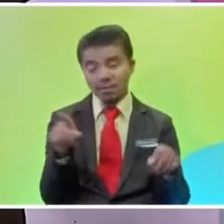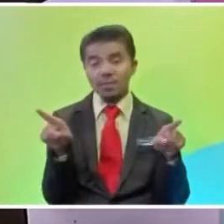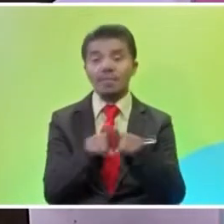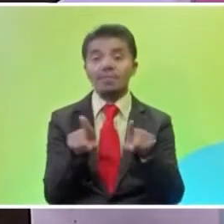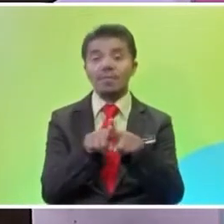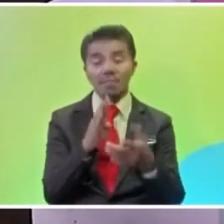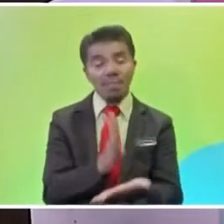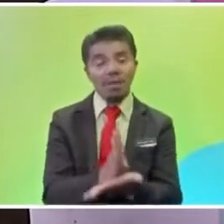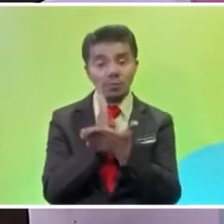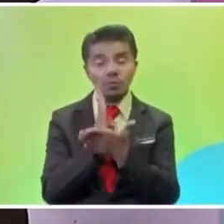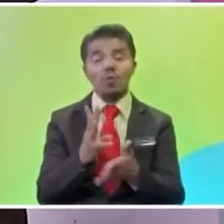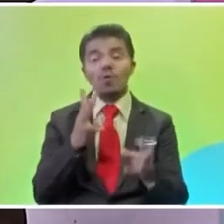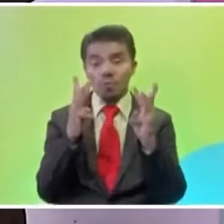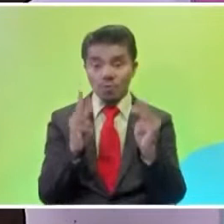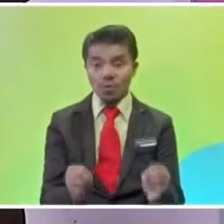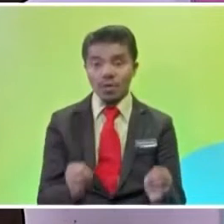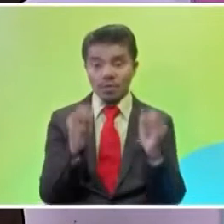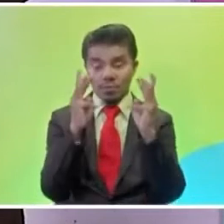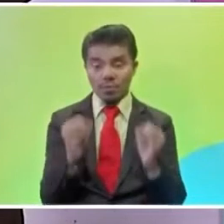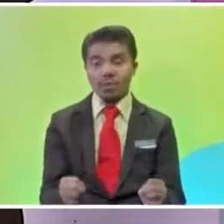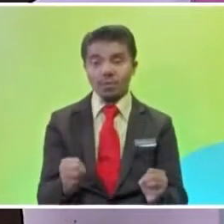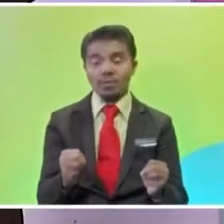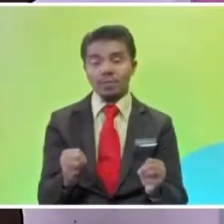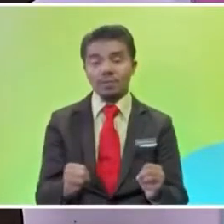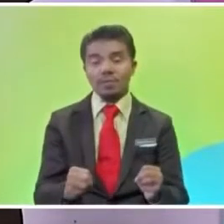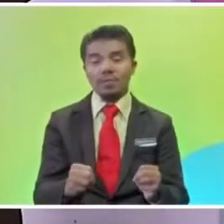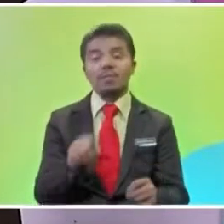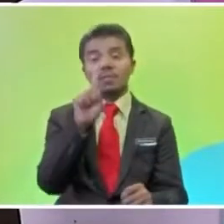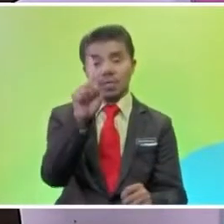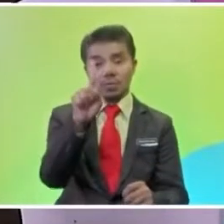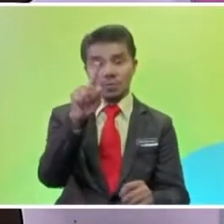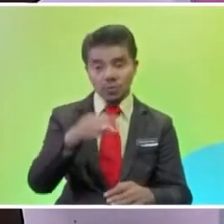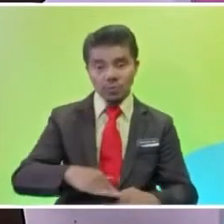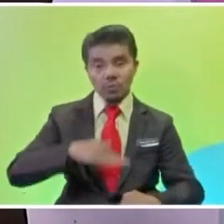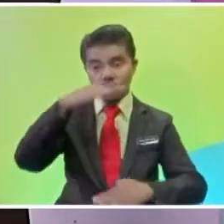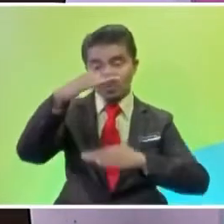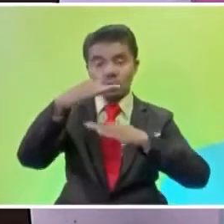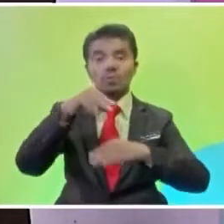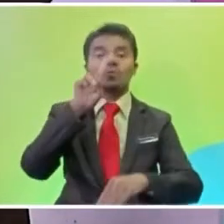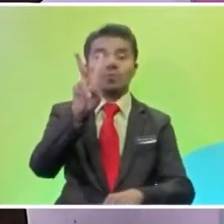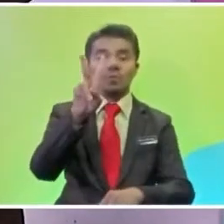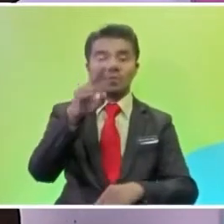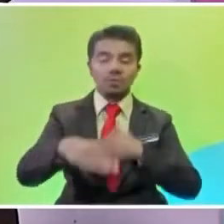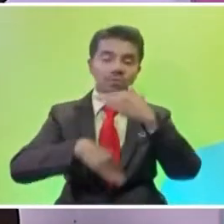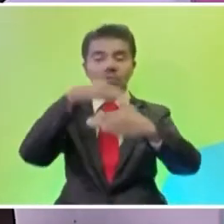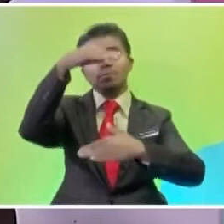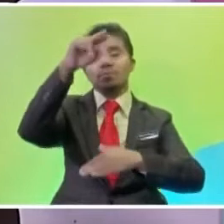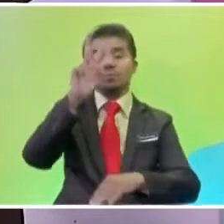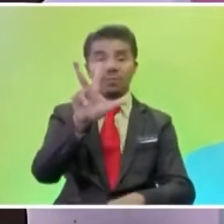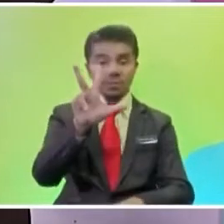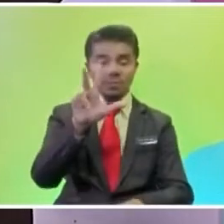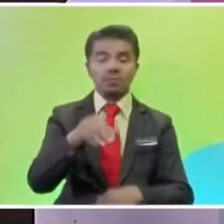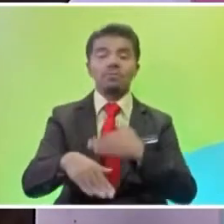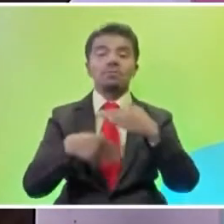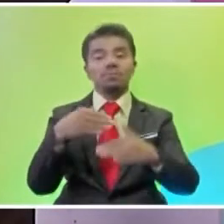pembelajaran seterusnya untuk mereka meningkatkan daripada TV 1 2 kepada TV3 ataupun TV 4 sebenarnya ee